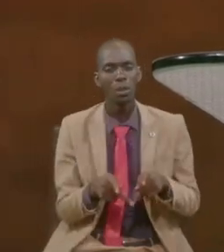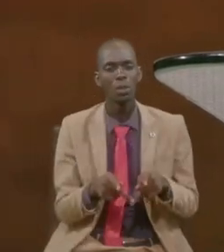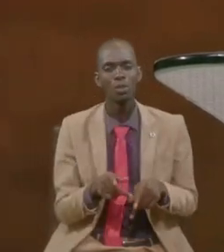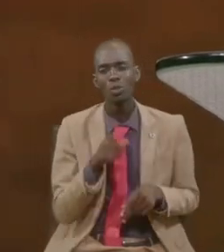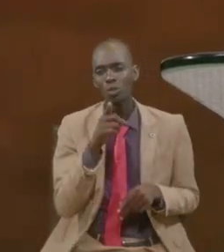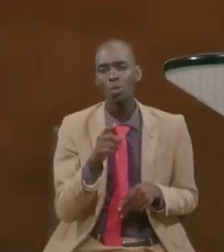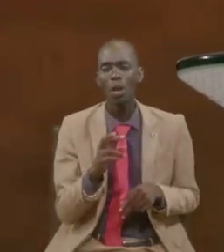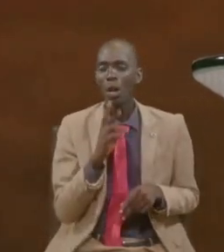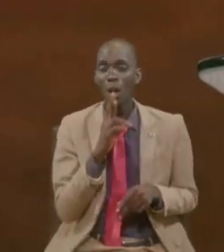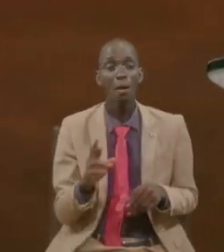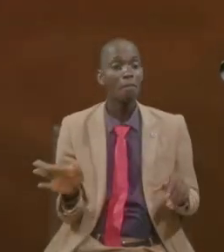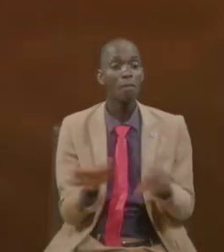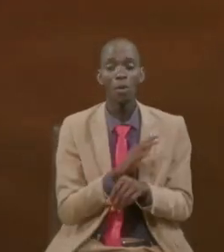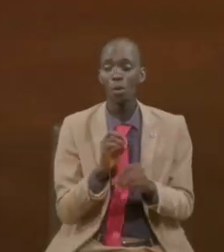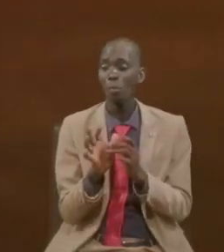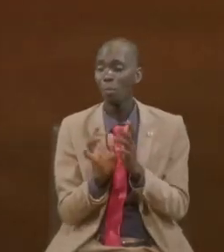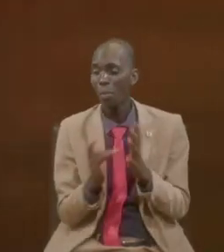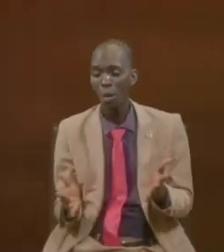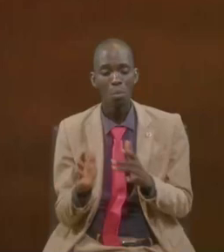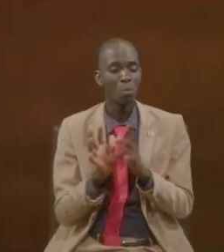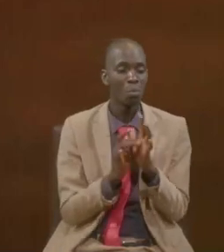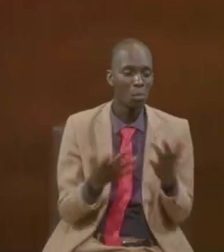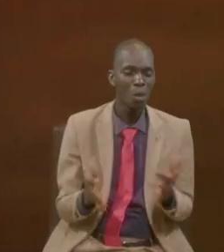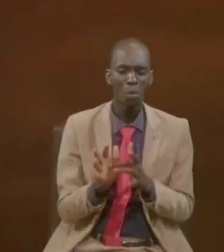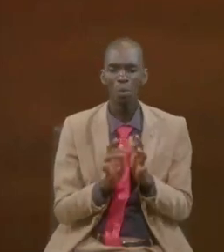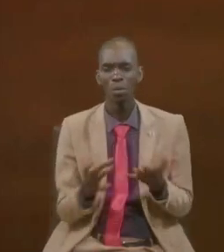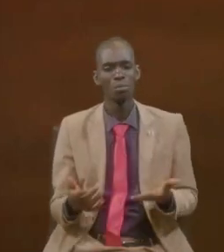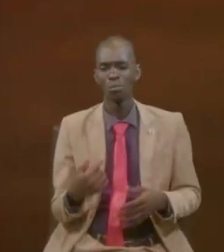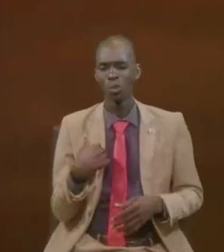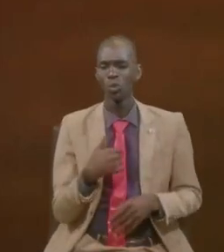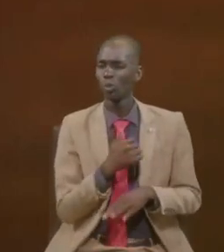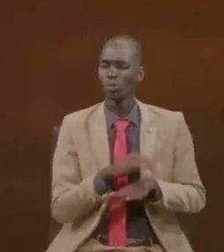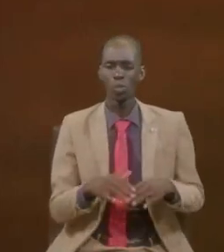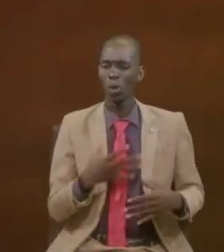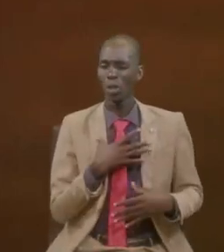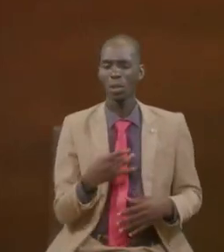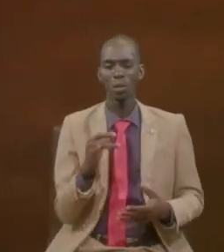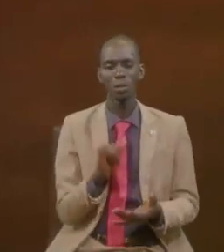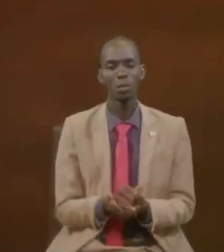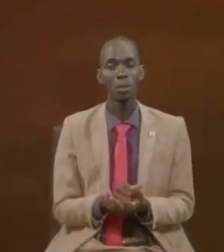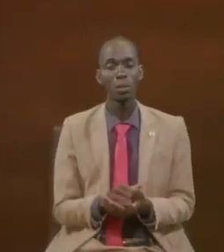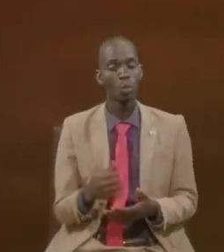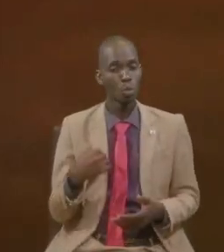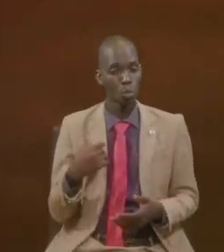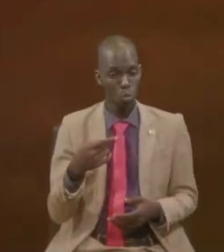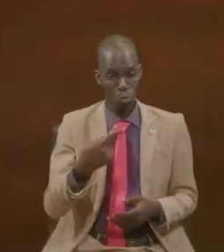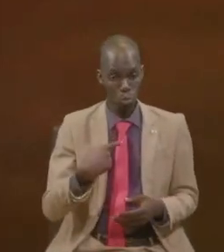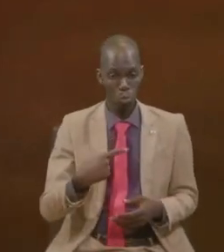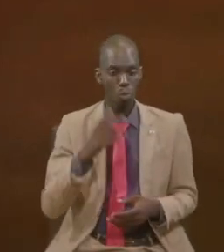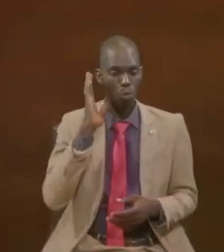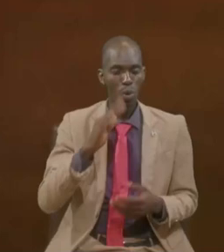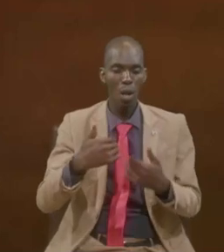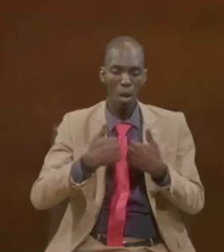Tu es trop fort en conviction, tu es trop biblique, tu es trop scripturaire. Nous n'aimons